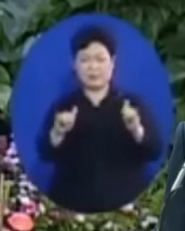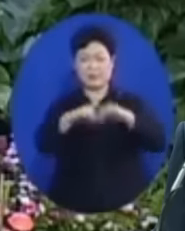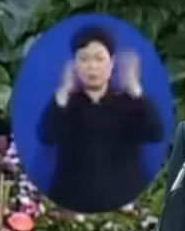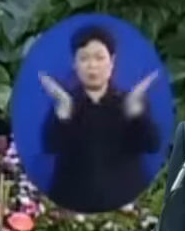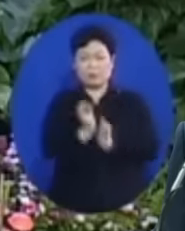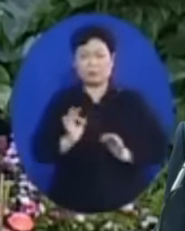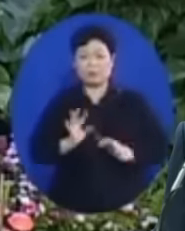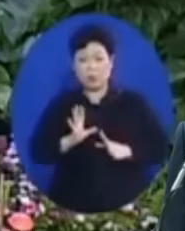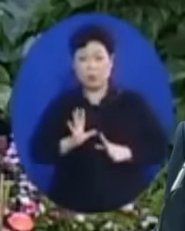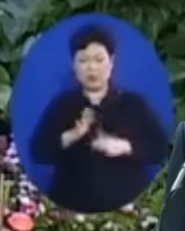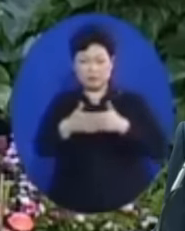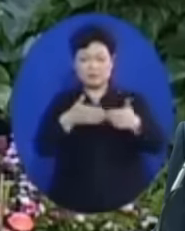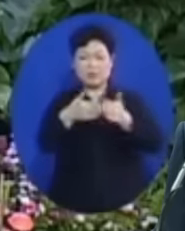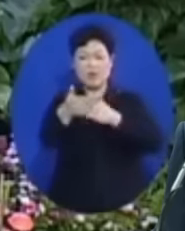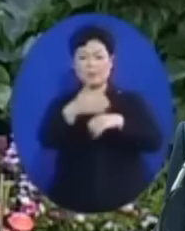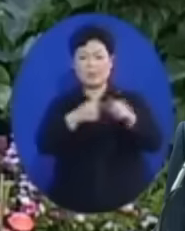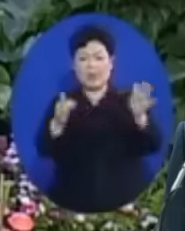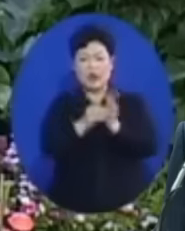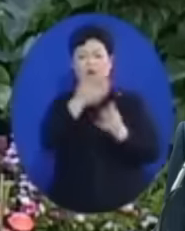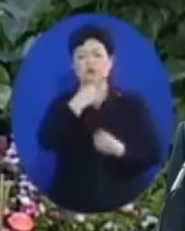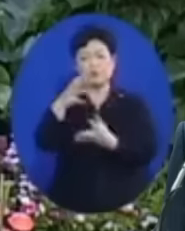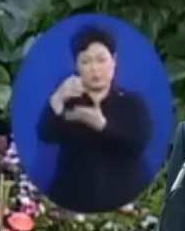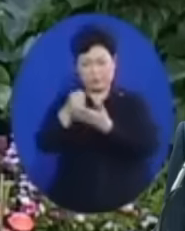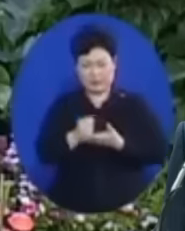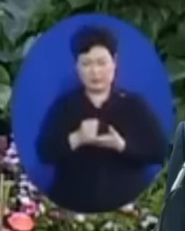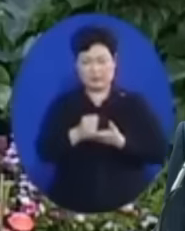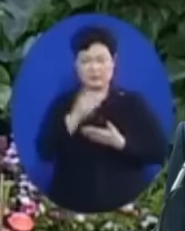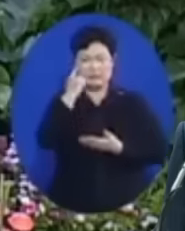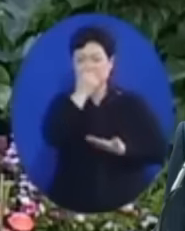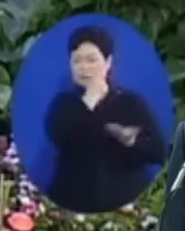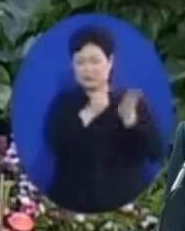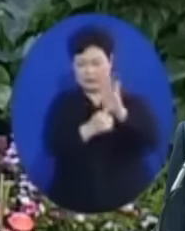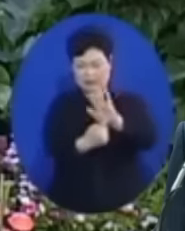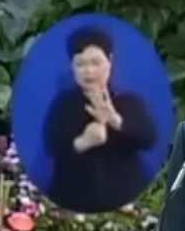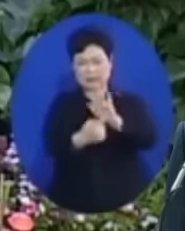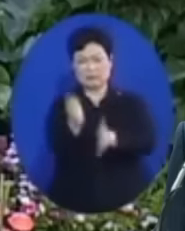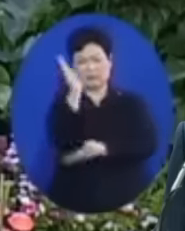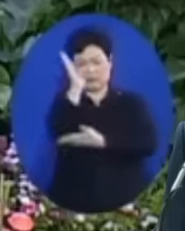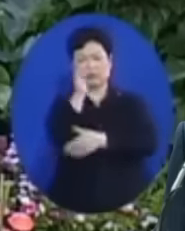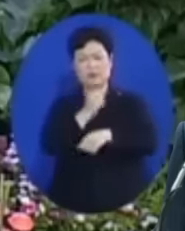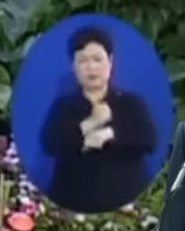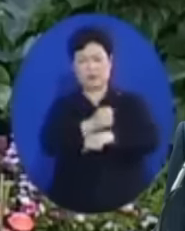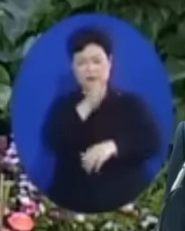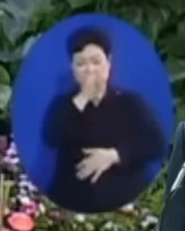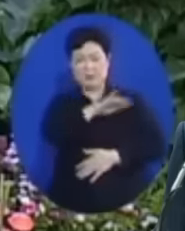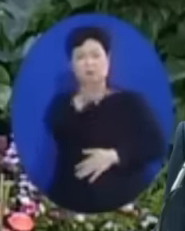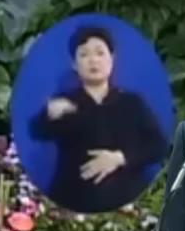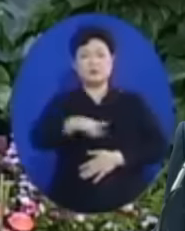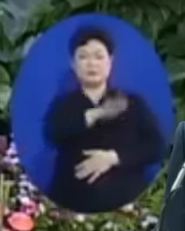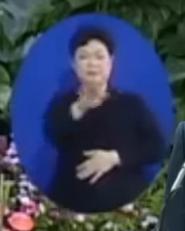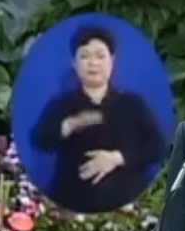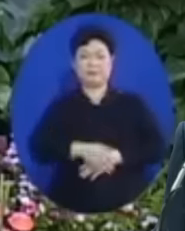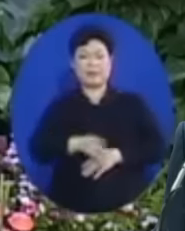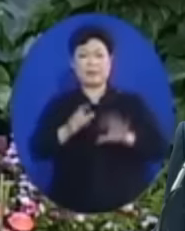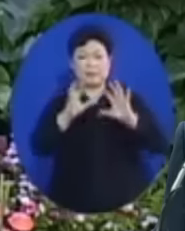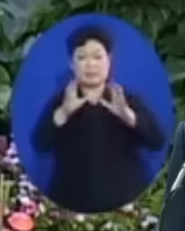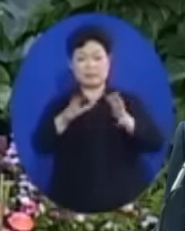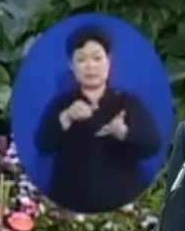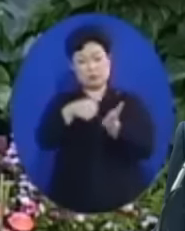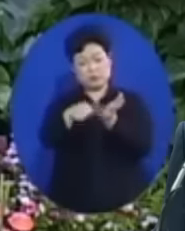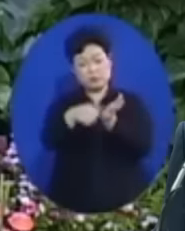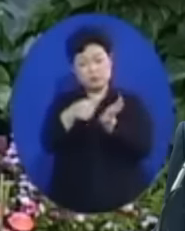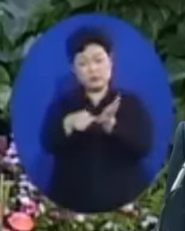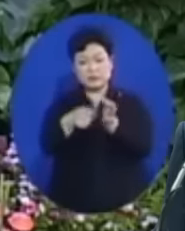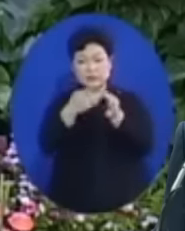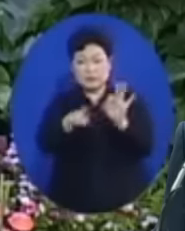모두 놀라운 체험을 하고 축복을 받았다는 증거를 하고 있는 것입니다. 우리는 이 세상